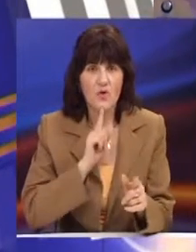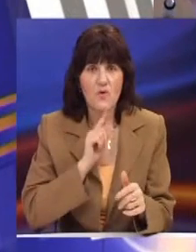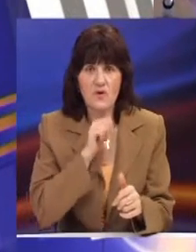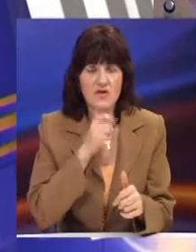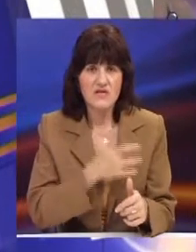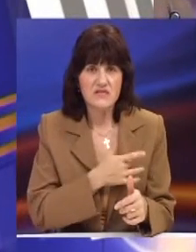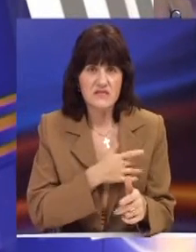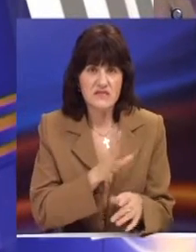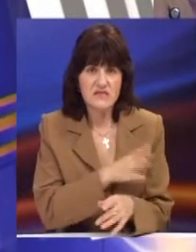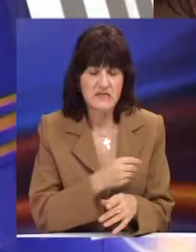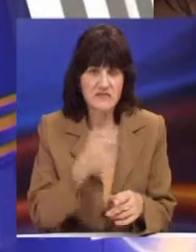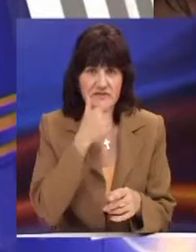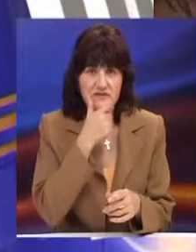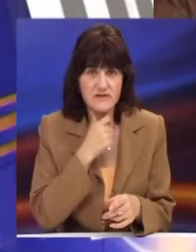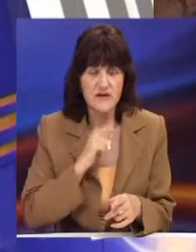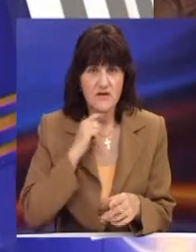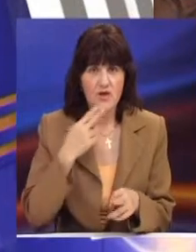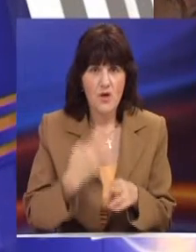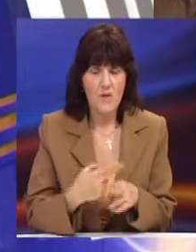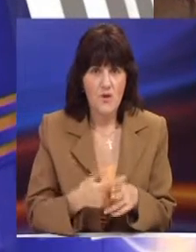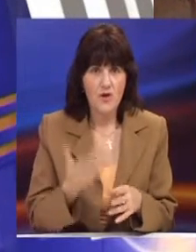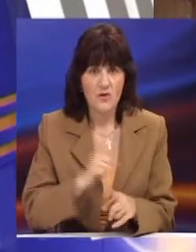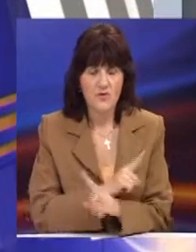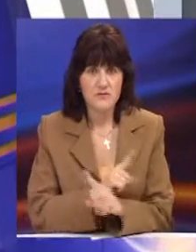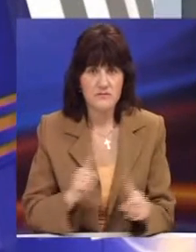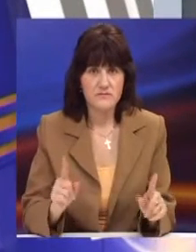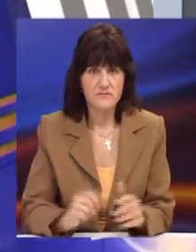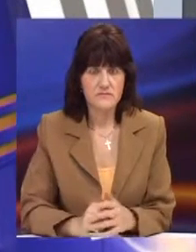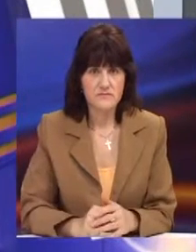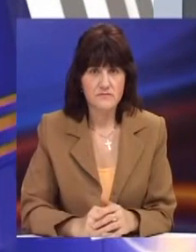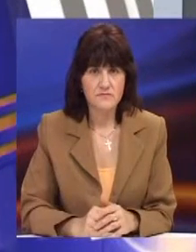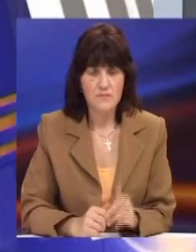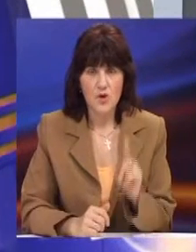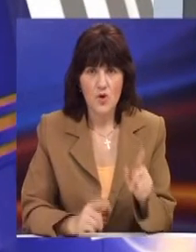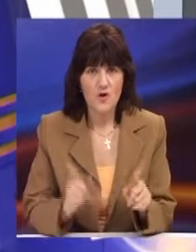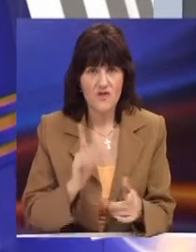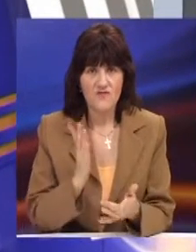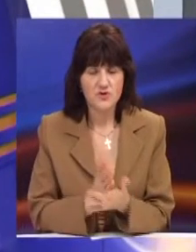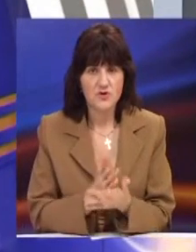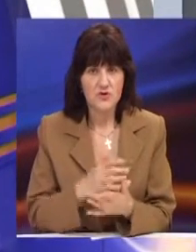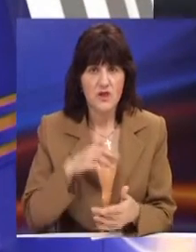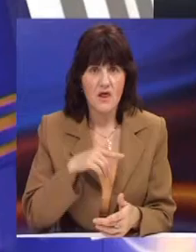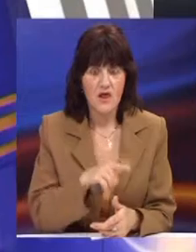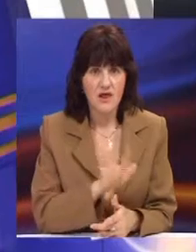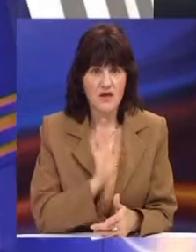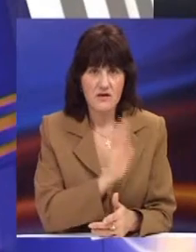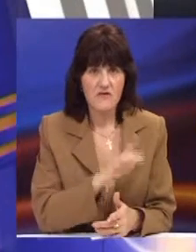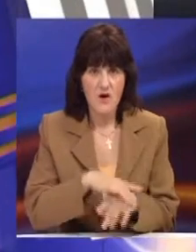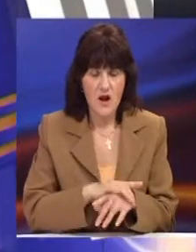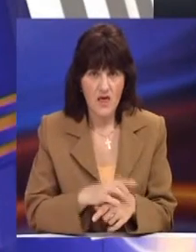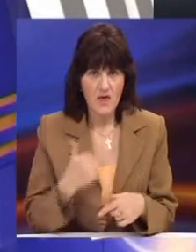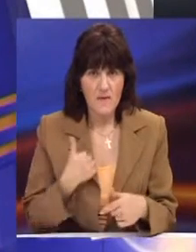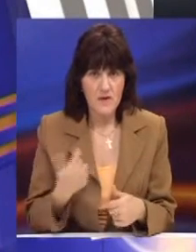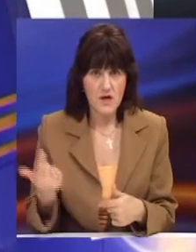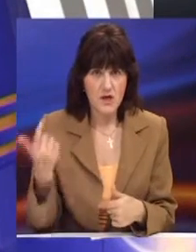su u završnom stadijumu srčane slabosti kao i oboleli od hronične opstruktivne bolesti. Oni više neće ići kod svog izabranog lekara,